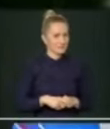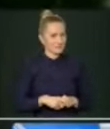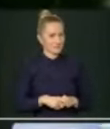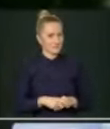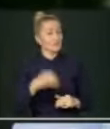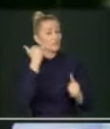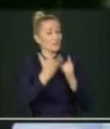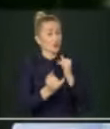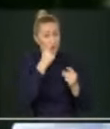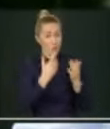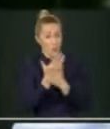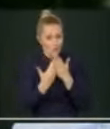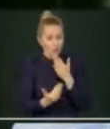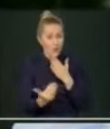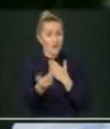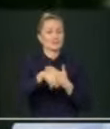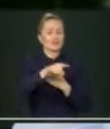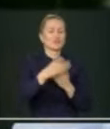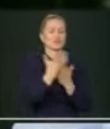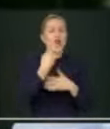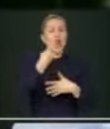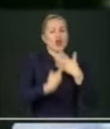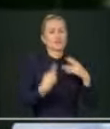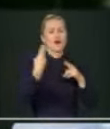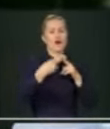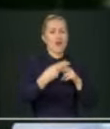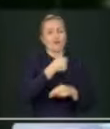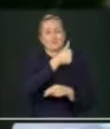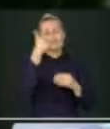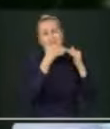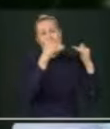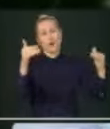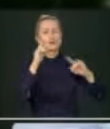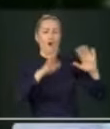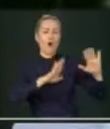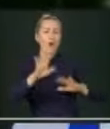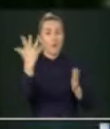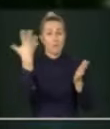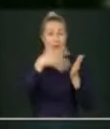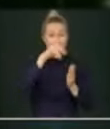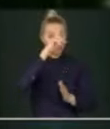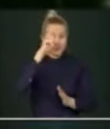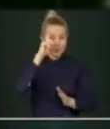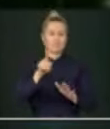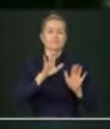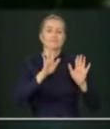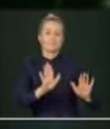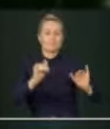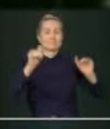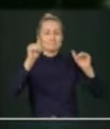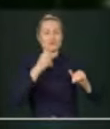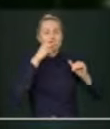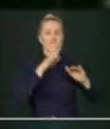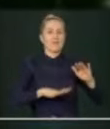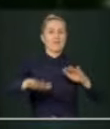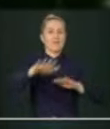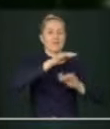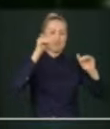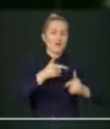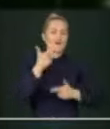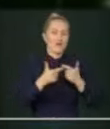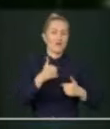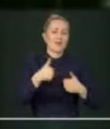tą stabilizację dziennej liczby zachorowań na poziomie około 5000, to jest rzeczywiście wtedy przestrzeń dla